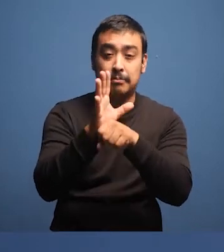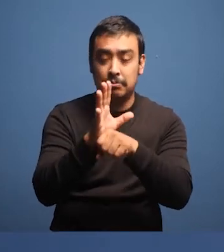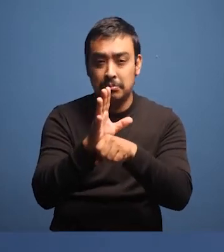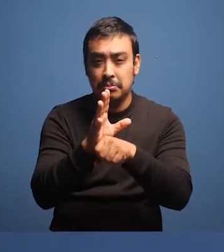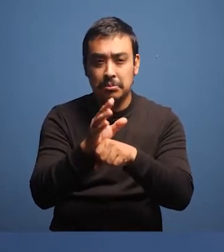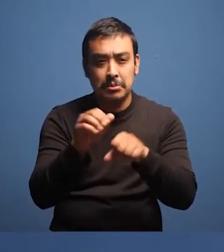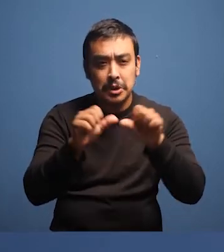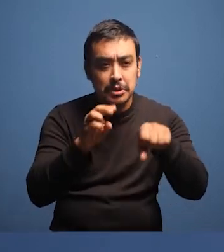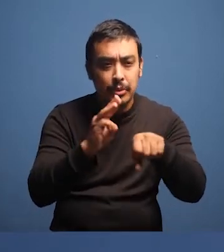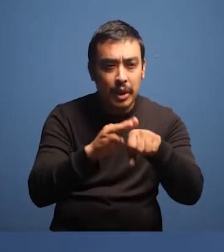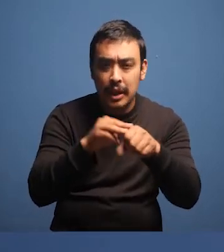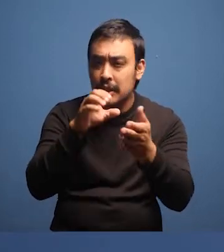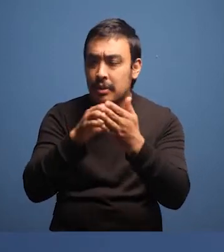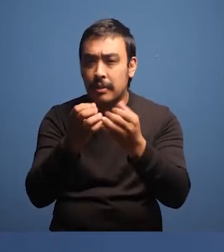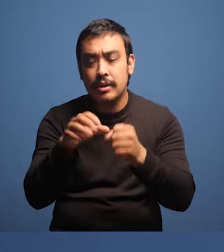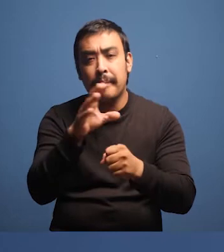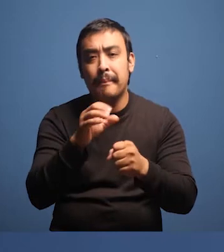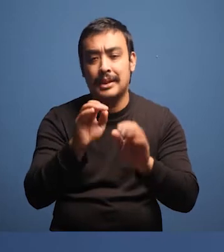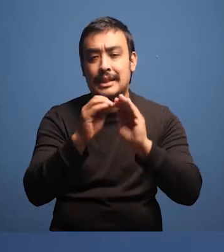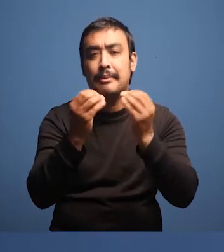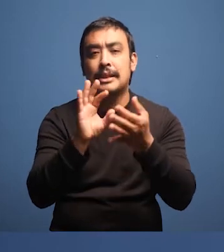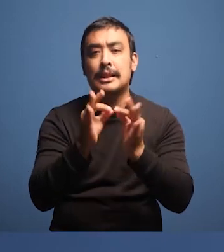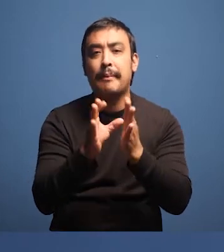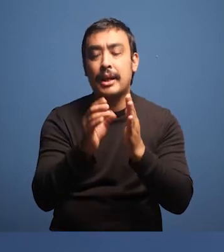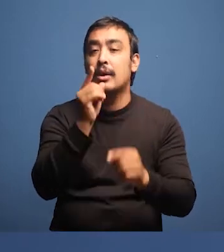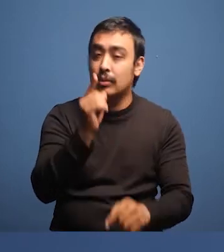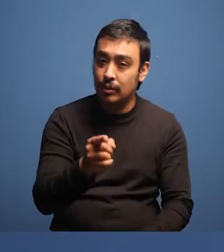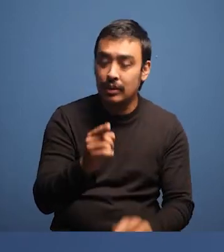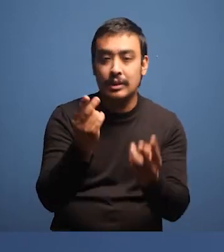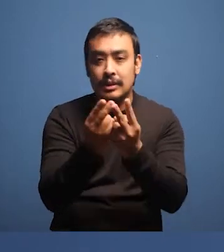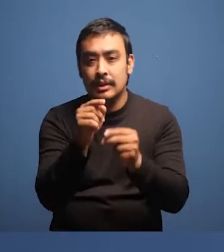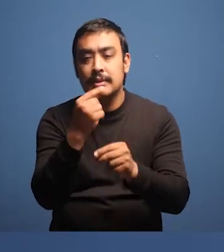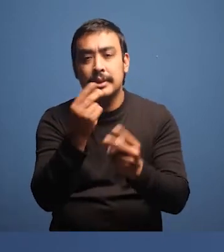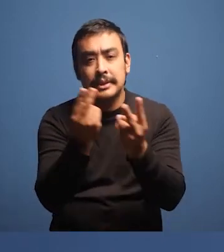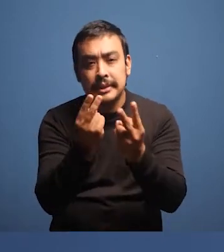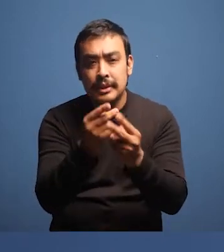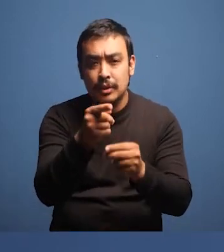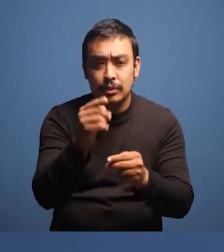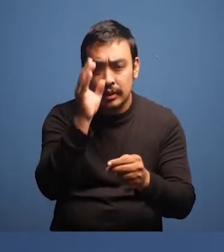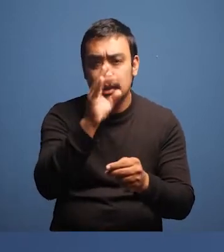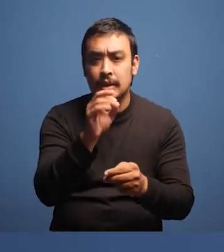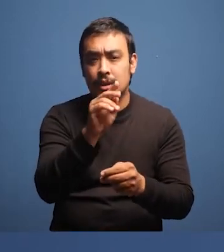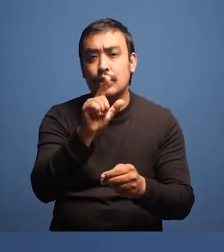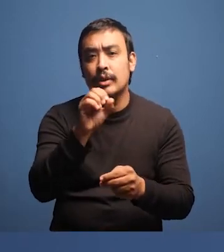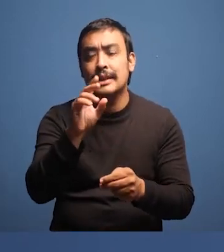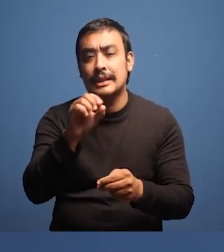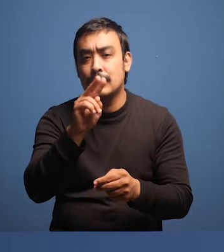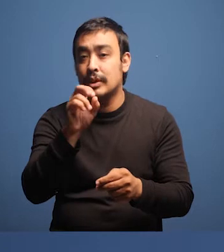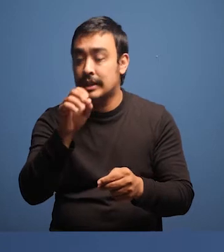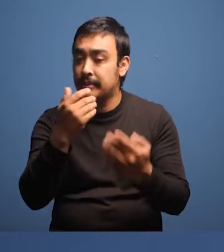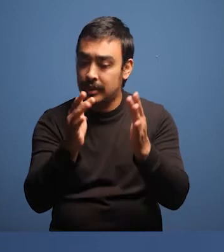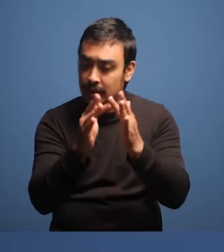अपर्च्युनिटी प्लेटफर्महरू पाएको भनेकै सबै सोसियल मिडियाबाटै हो है। अनि जुन हजुरले भन्नुभयो ग्लोकल टिनहरू पनि 2020मा चाहिँ भर्चुअली भयो, किनभने